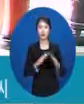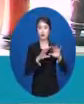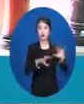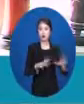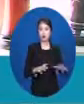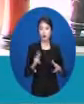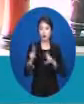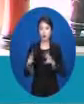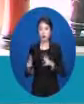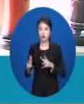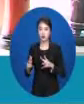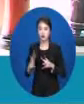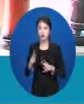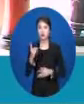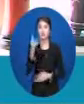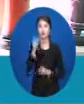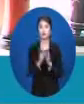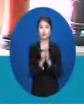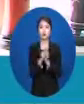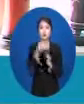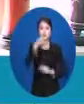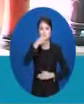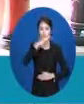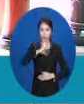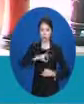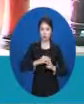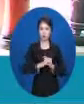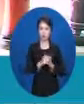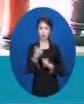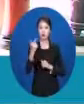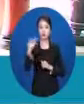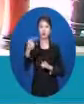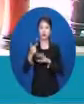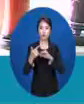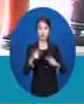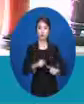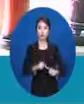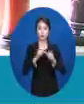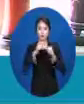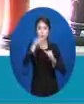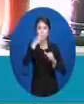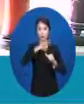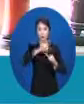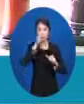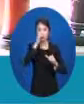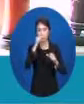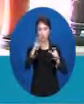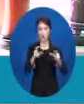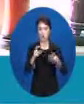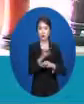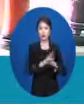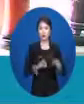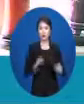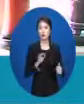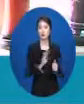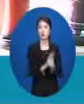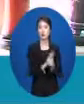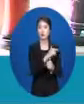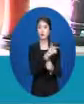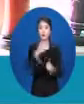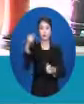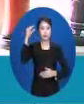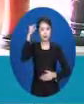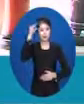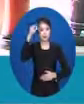가동 시 1조 원 이상의 생산 유발 효과와 6,600여 명의 고용 유발 효과로 지역경제 및 일자리 창출에 크게